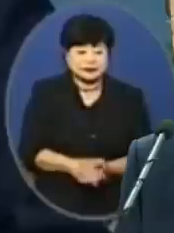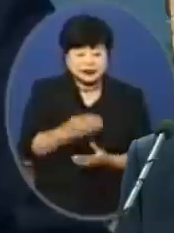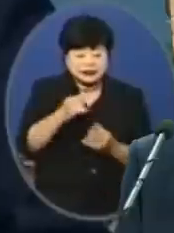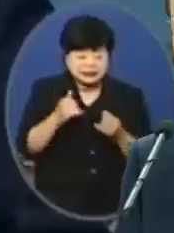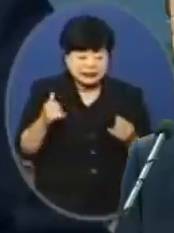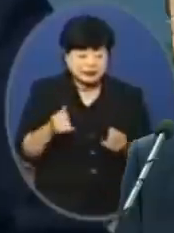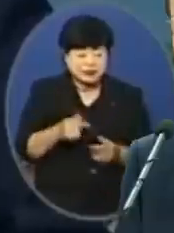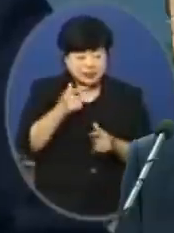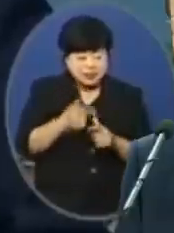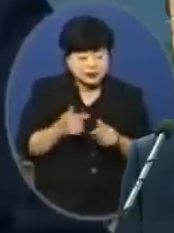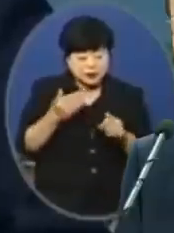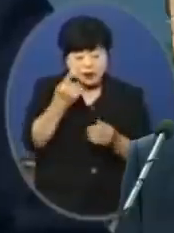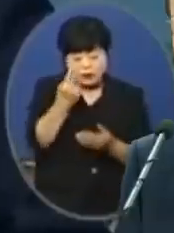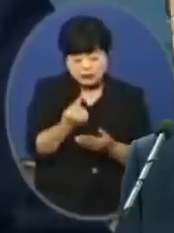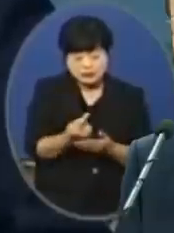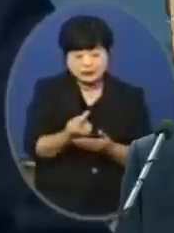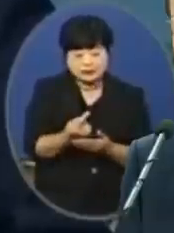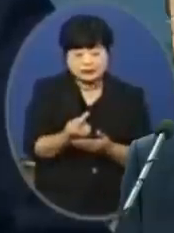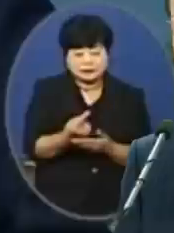이스라엘 백성들이 예수님께 나와서